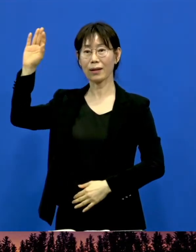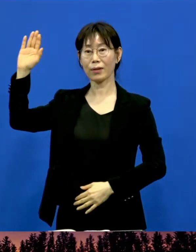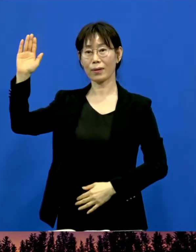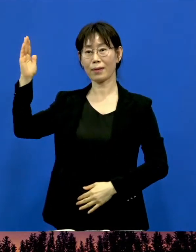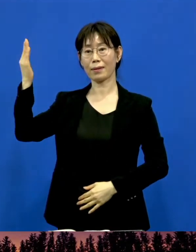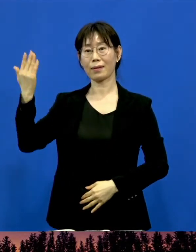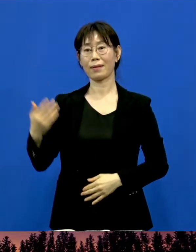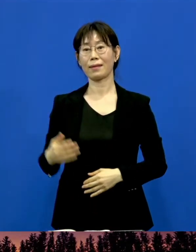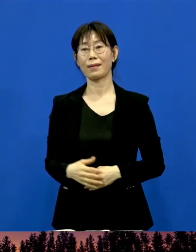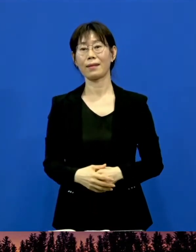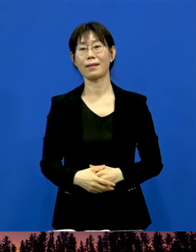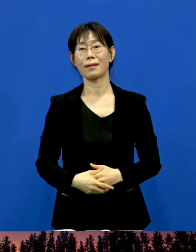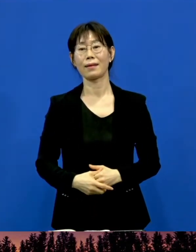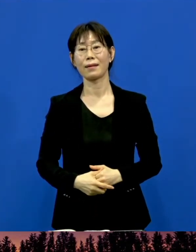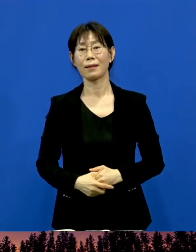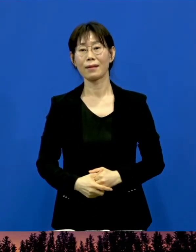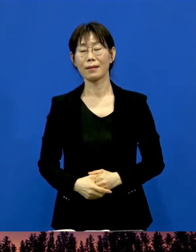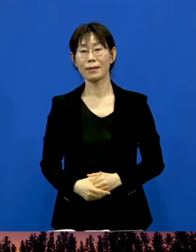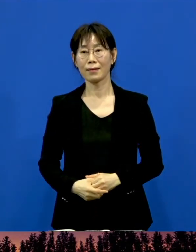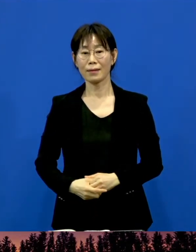사물을 바라보는 시선이 달라지는 것입니다.